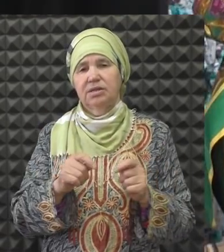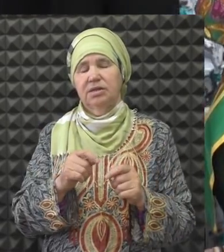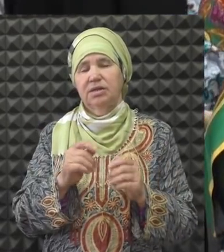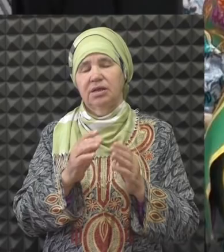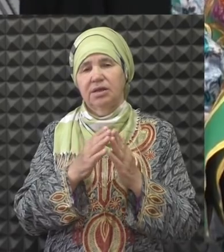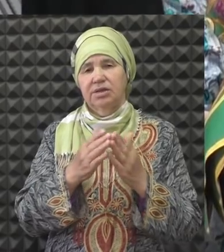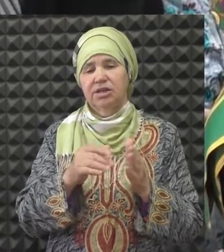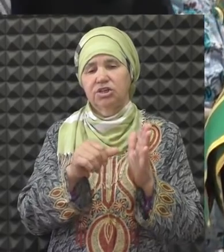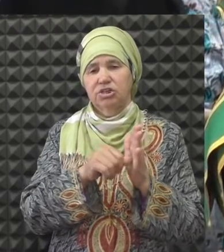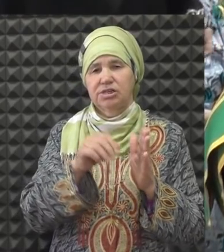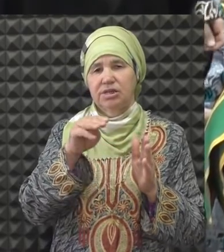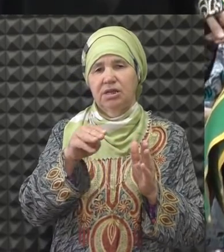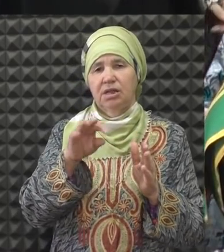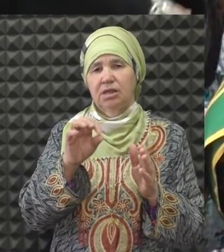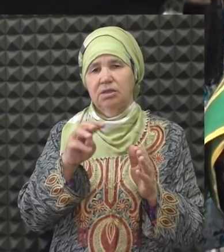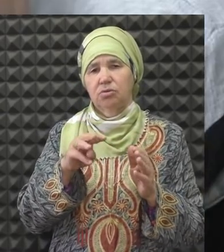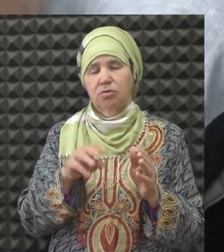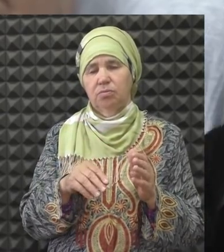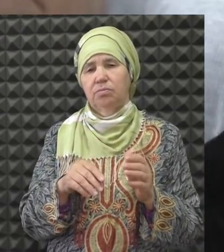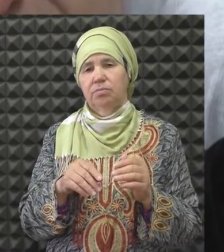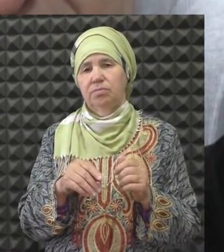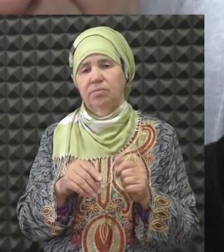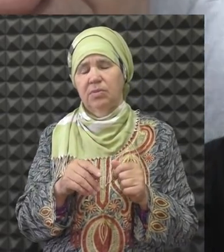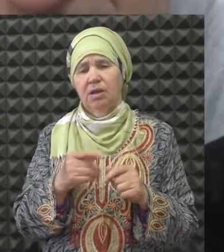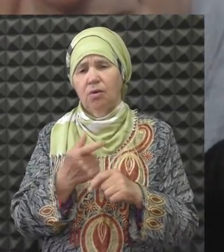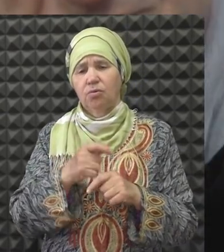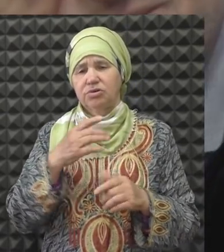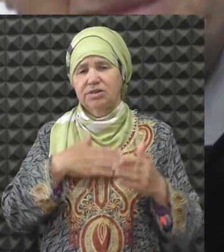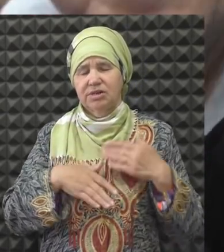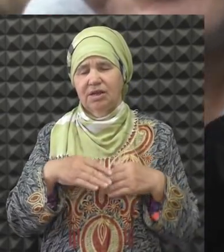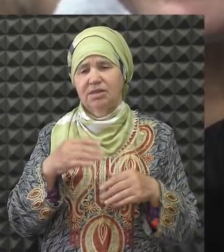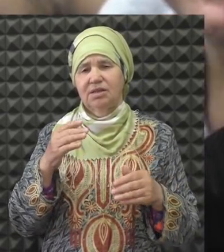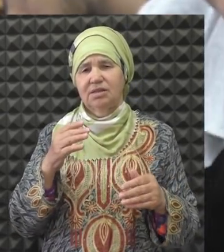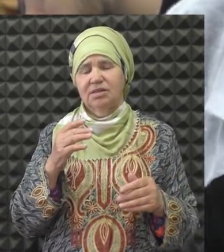комплекты Корана, состоящие из 6 домов. Не передавай мяч.